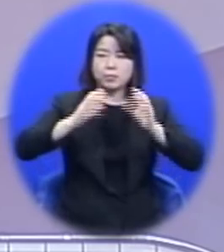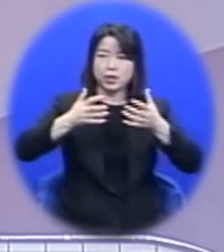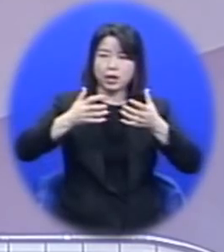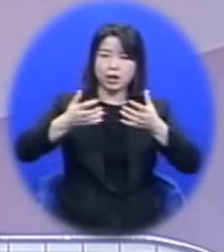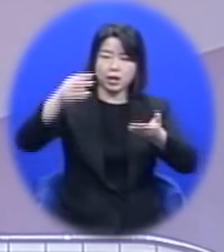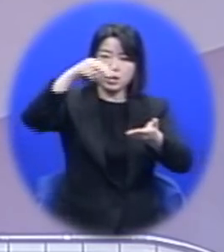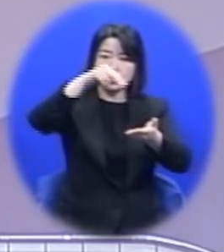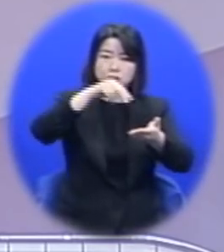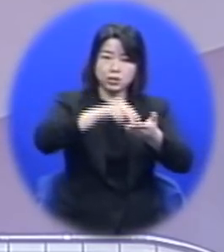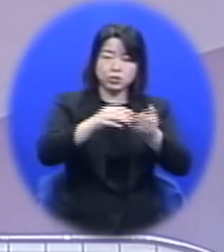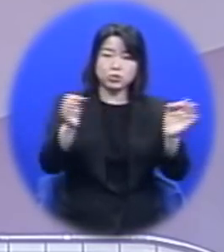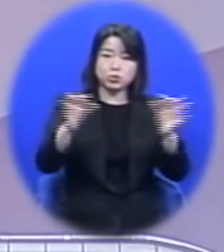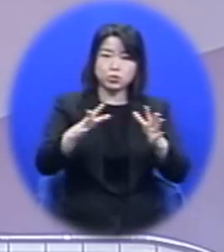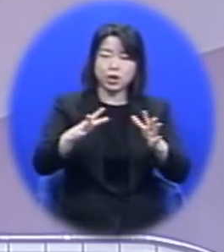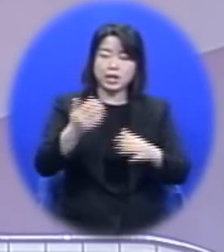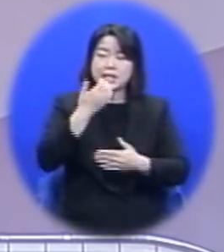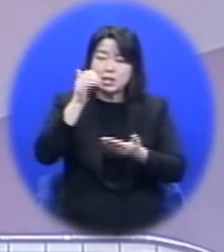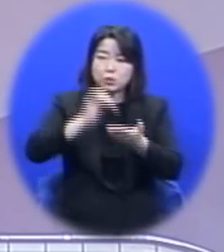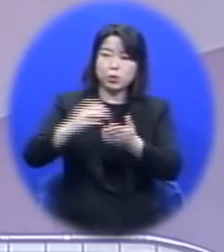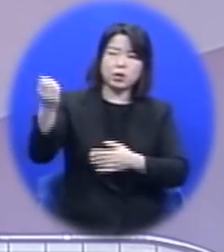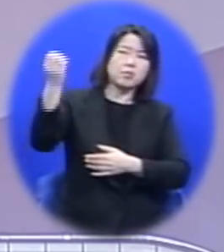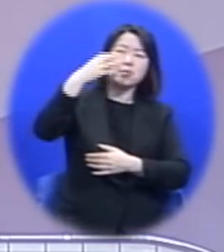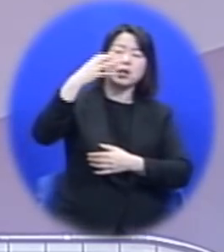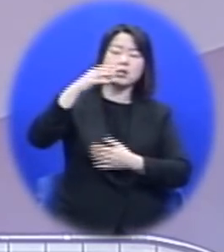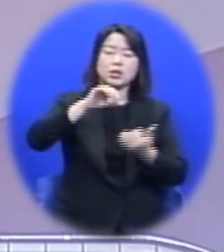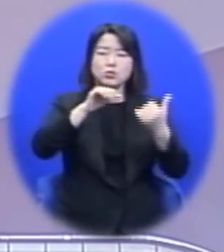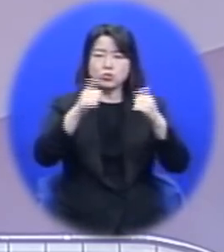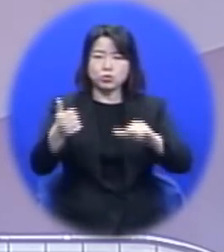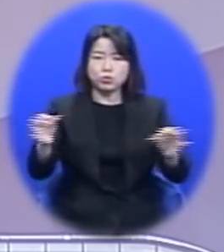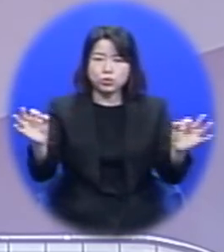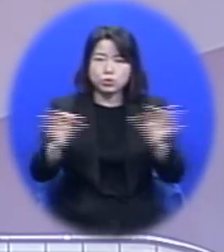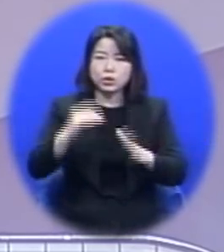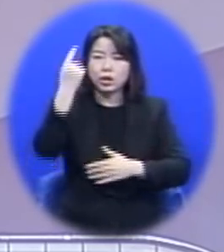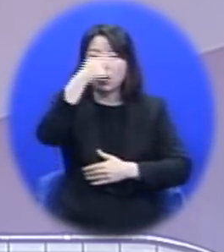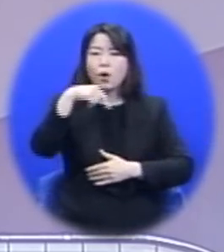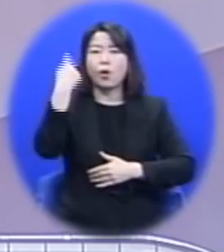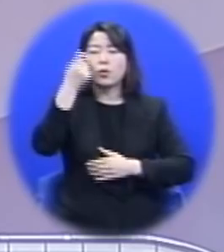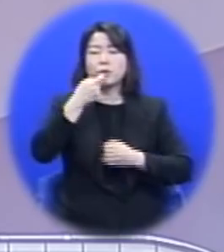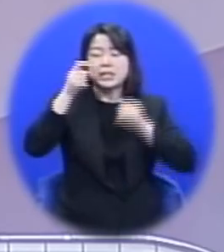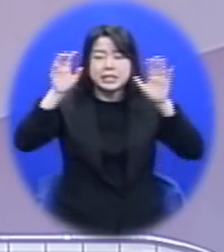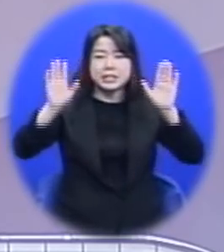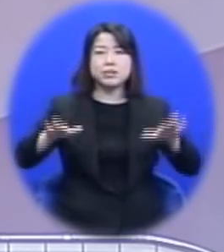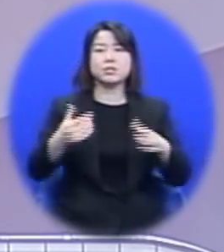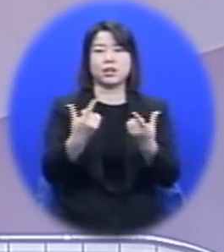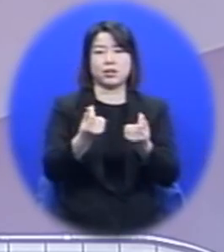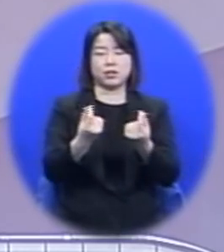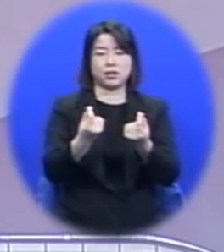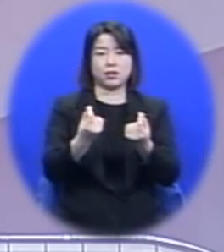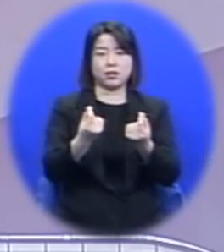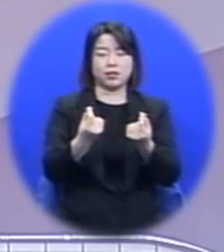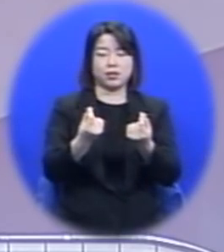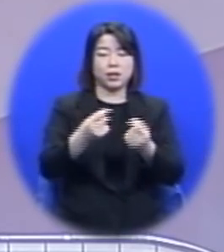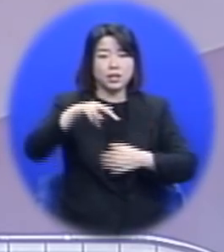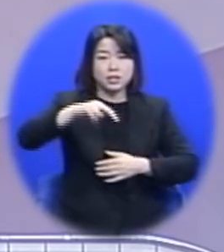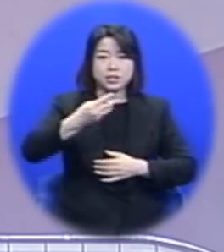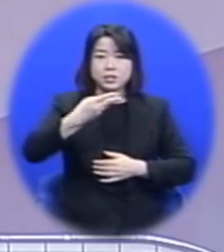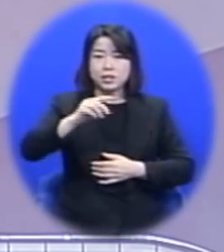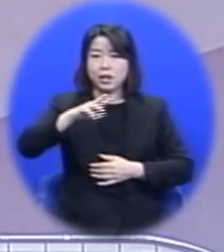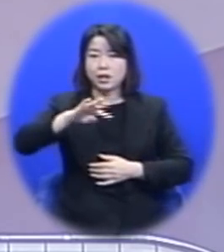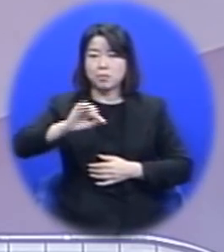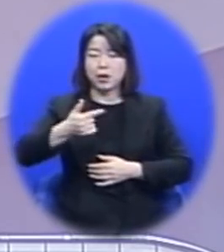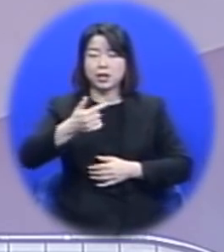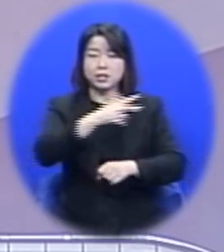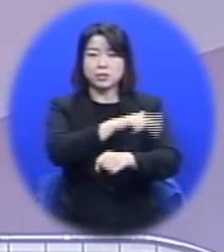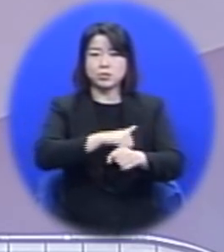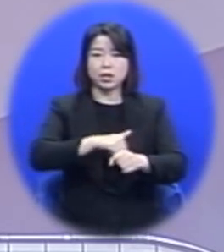죽는 그 순간에도 얼굴이 천사 같았어요. 스데반 집사가 세상 떠날 때 그는 두